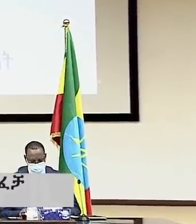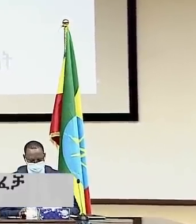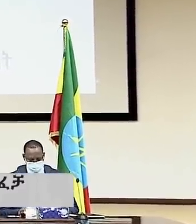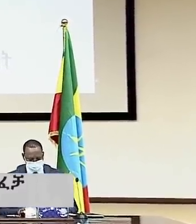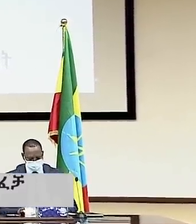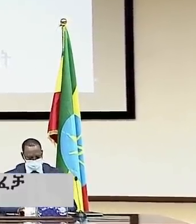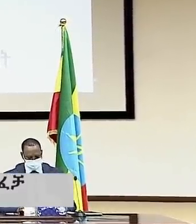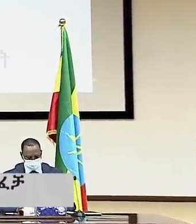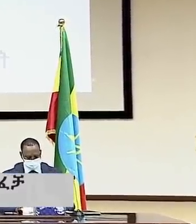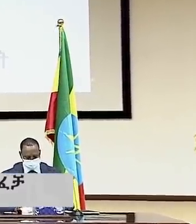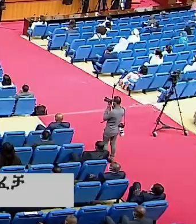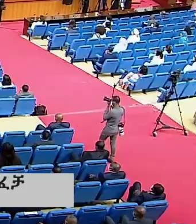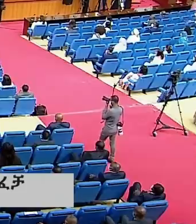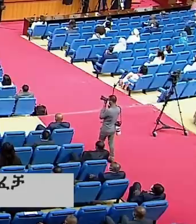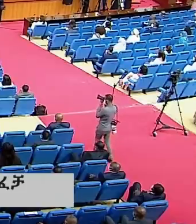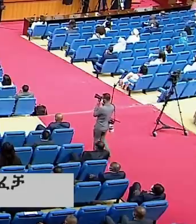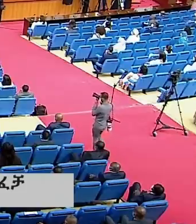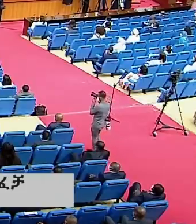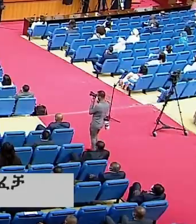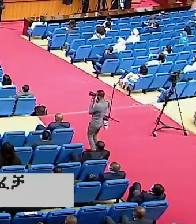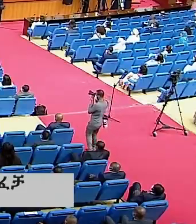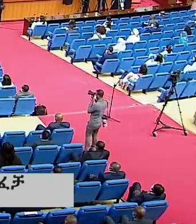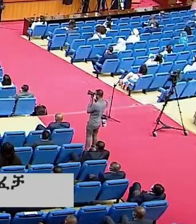እንደምን ቆያችሁ?